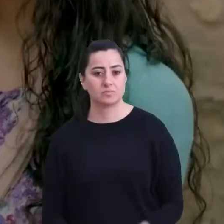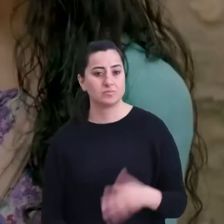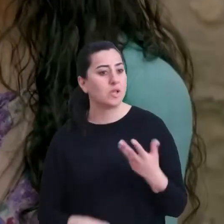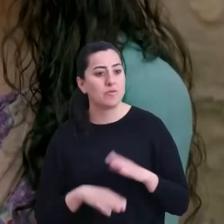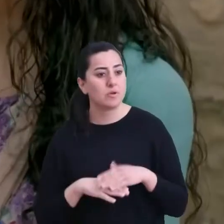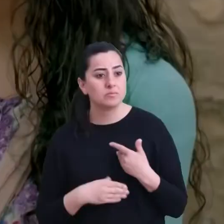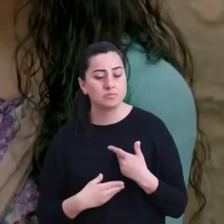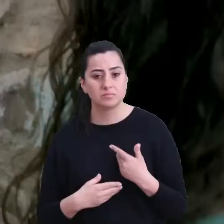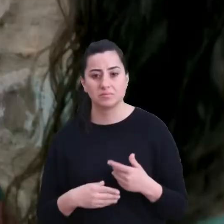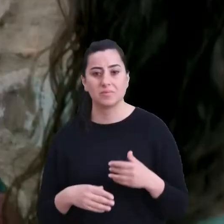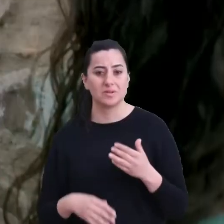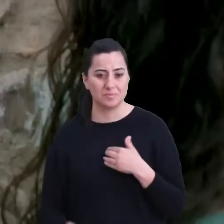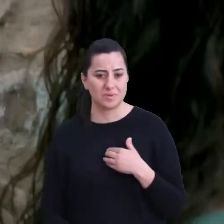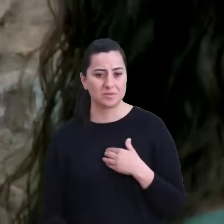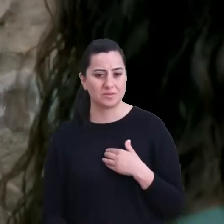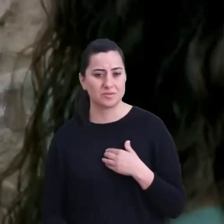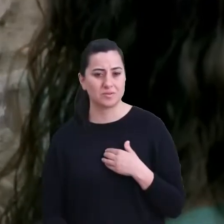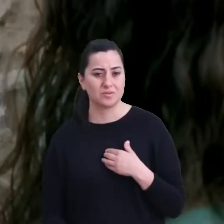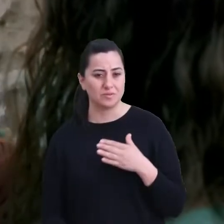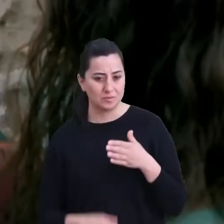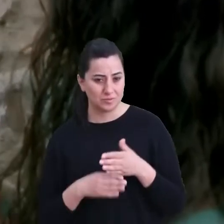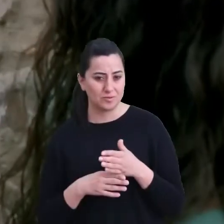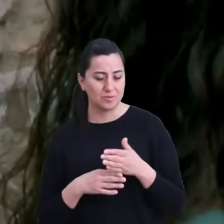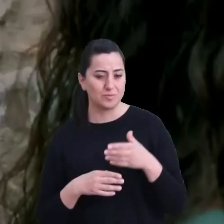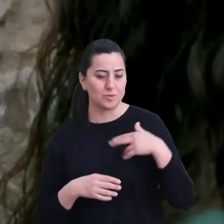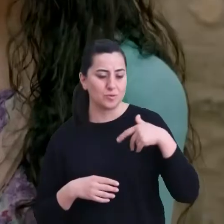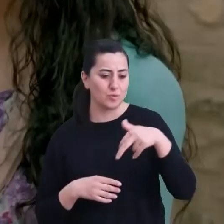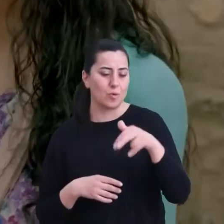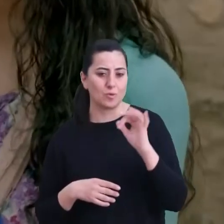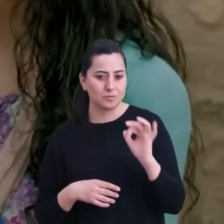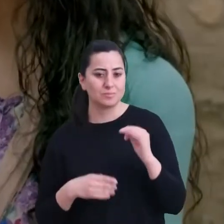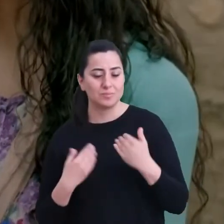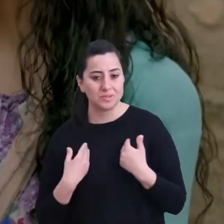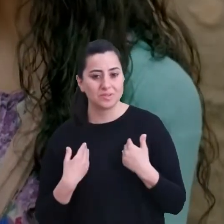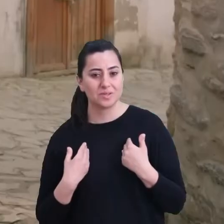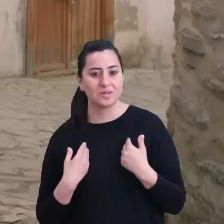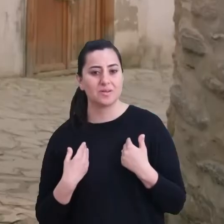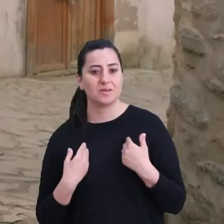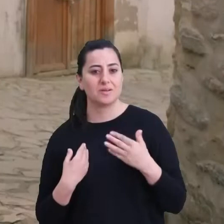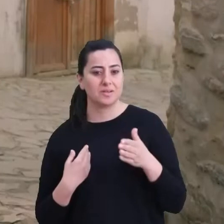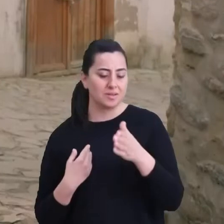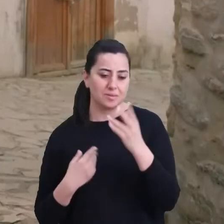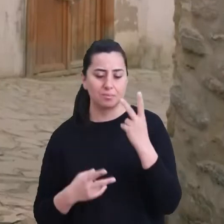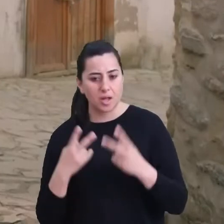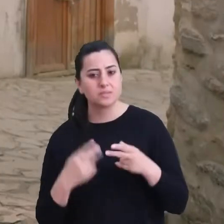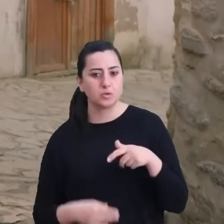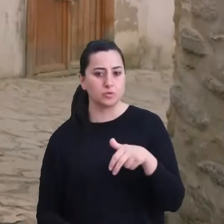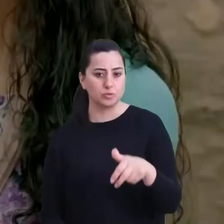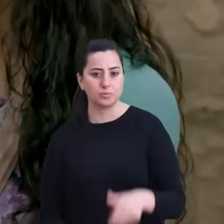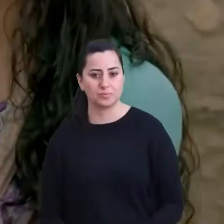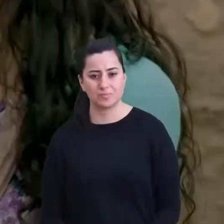işin var? Ha ben durup durdum, geçiverendim. Aslında ben arada bir geçerim buralardan